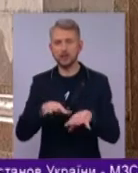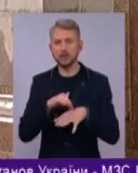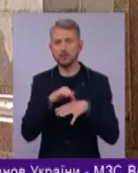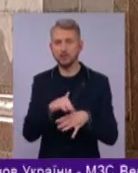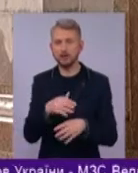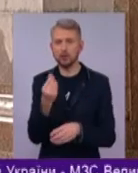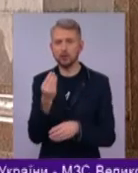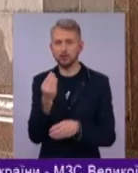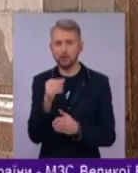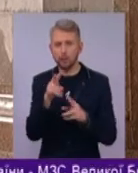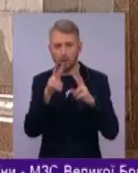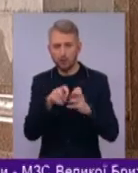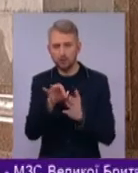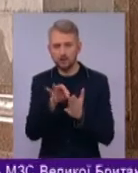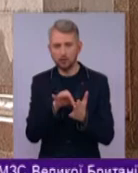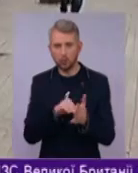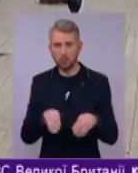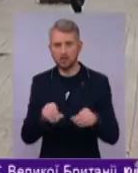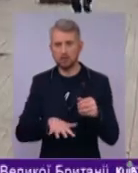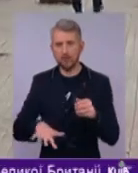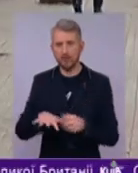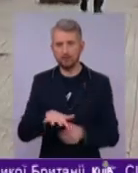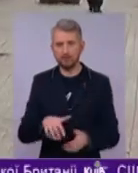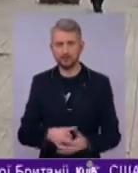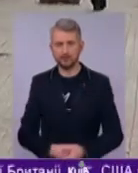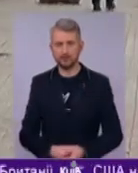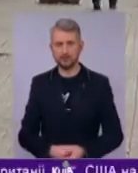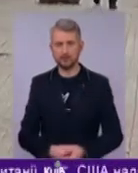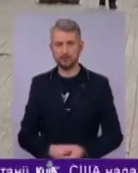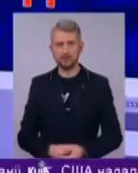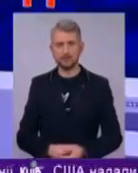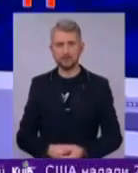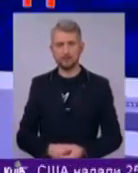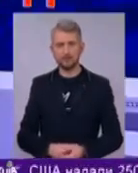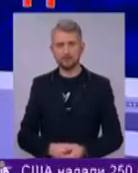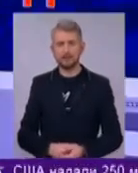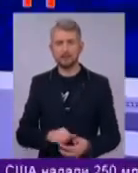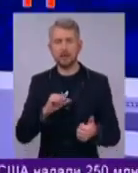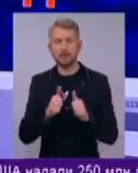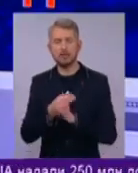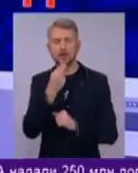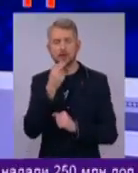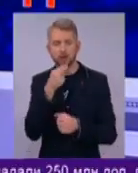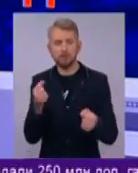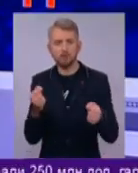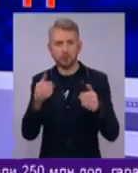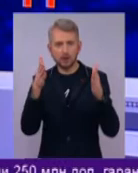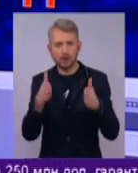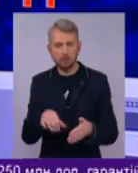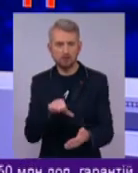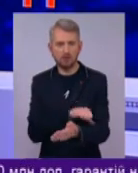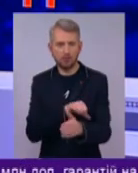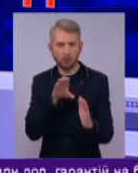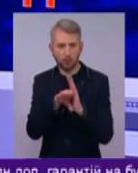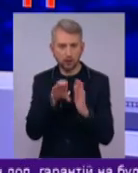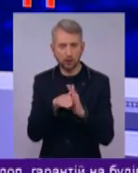провести грошову оцінку земель. Богдан Берненко, Андрій Геля, телеканал «Київ». Замість їжі у морозильній камері – наркотики.